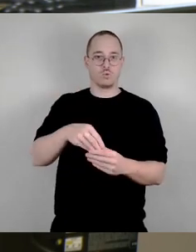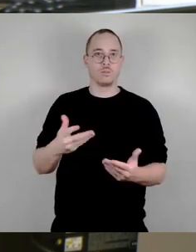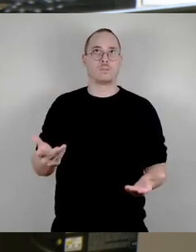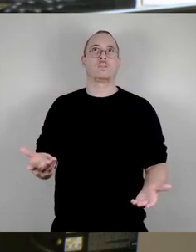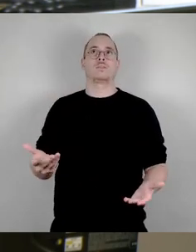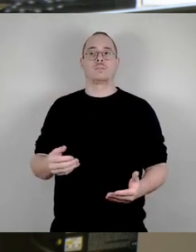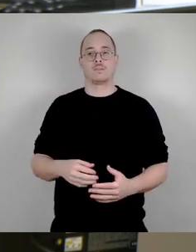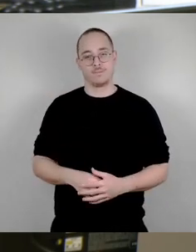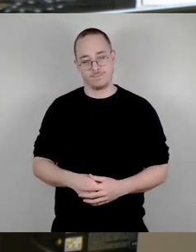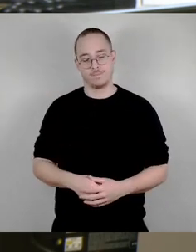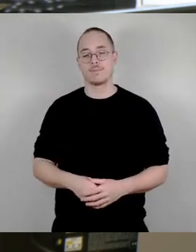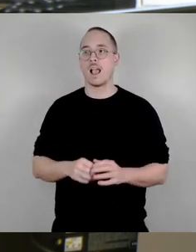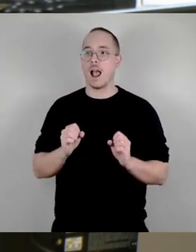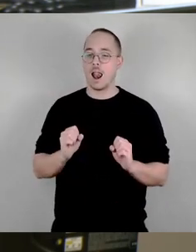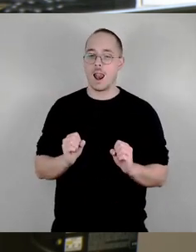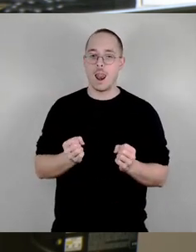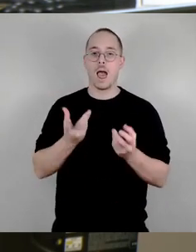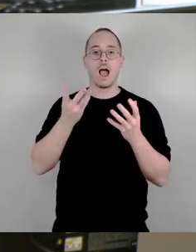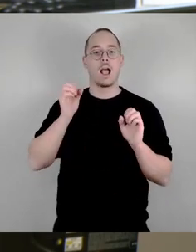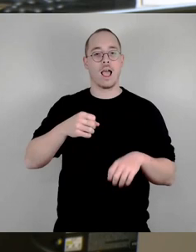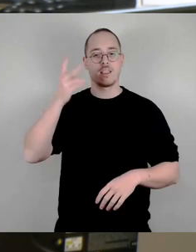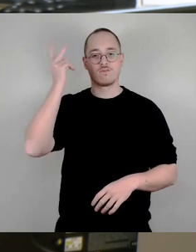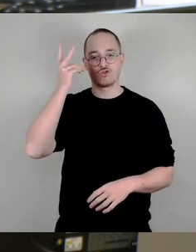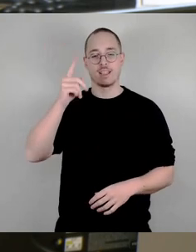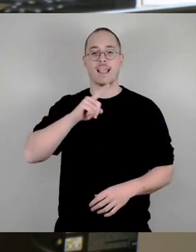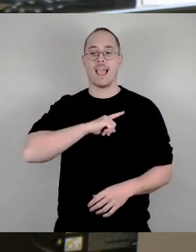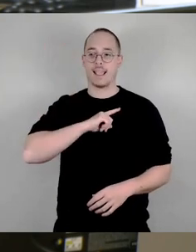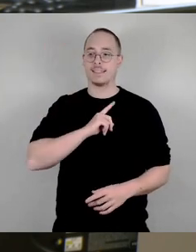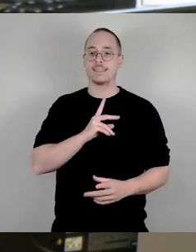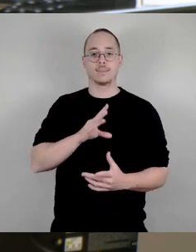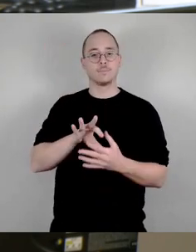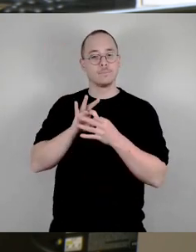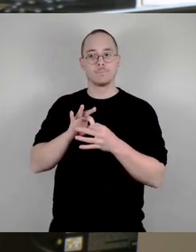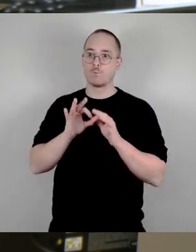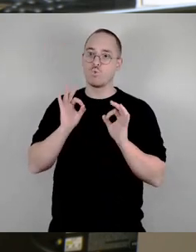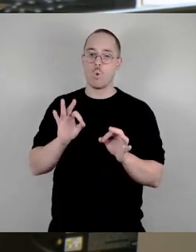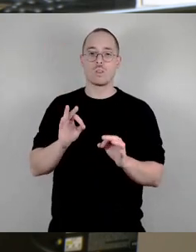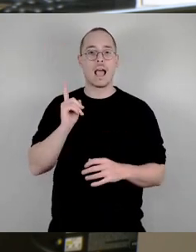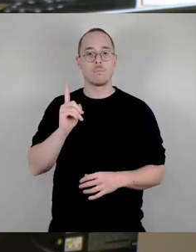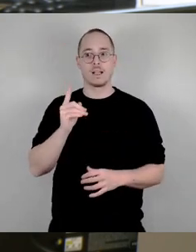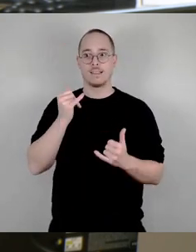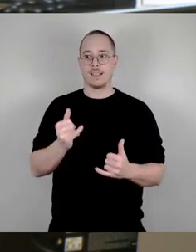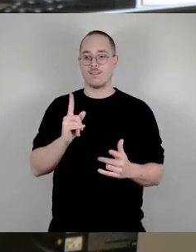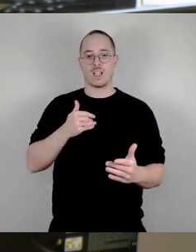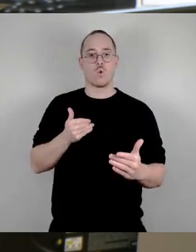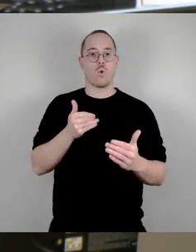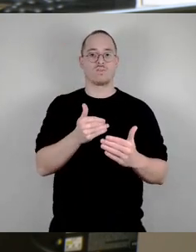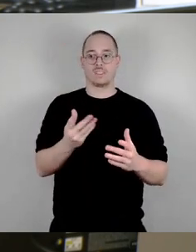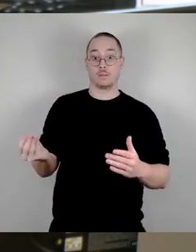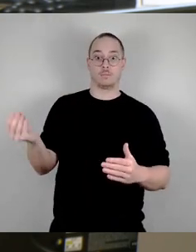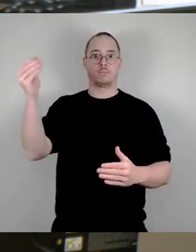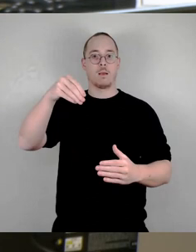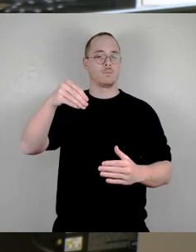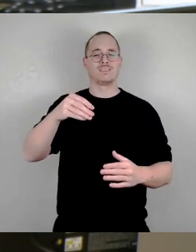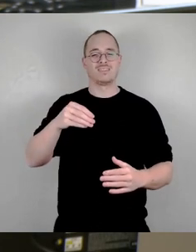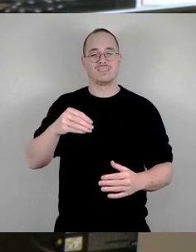gut. Aber dass das jetzt einen Tag vor der Stadtratsbefassung reinkommt, Halte ich für schwierig und das möchte ich auch kritisieren,